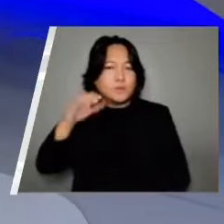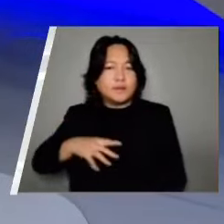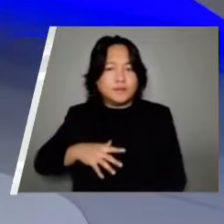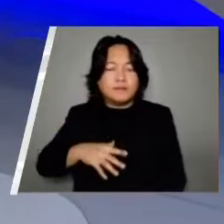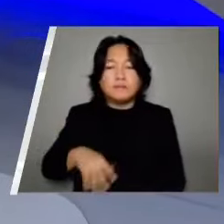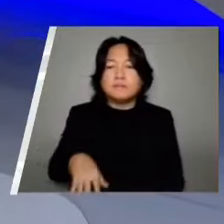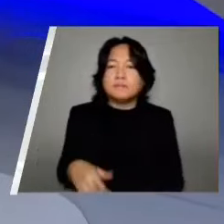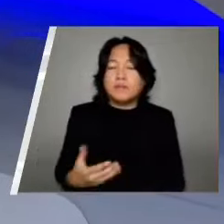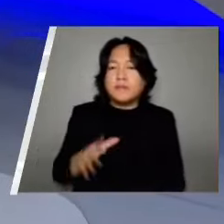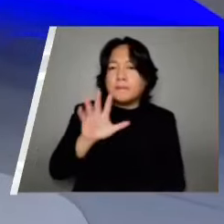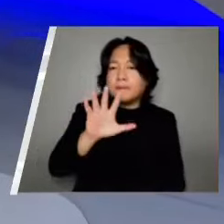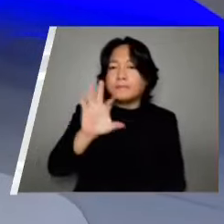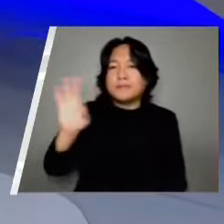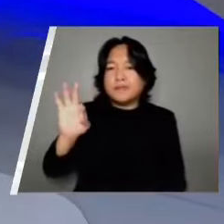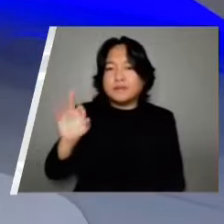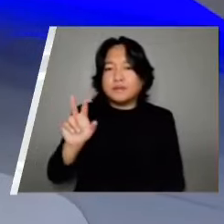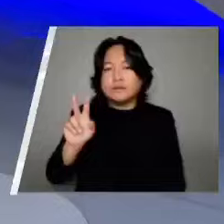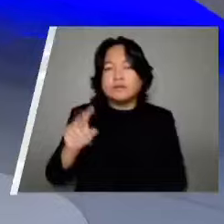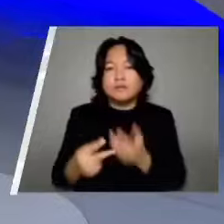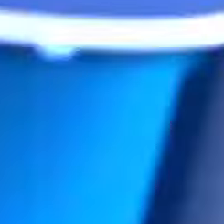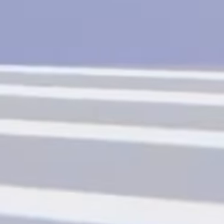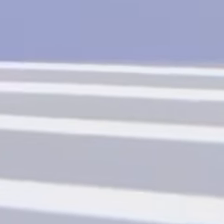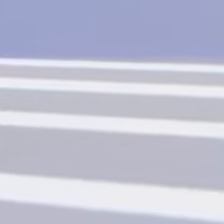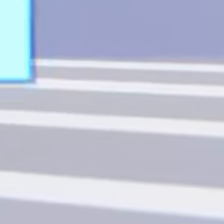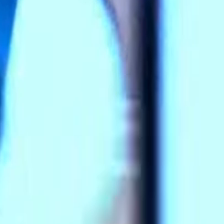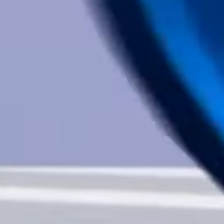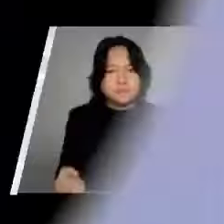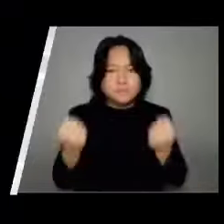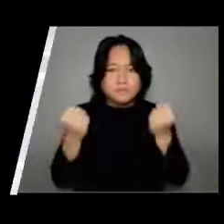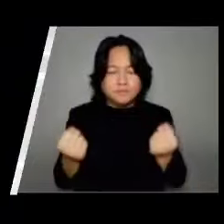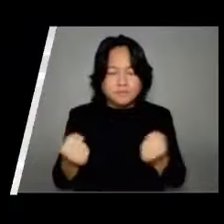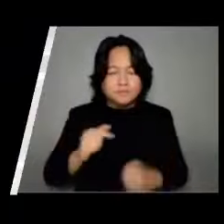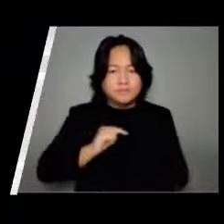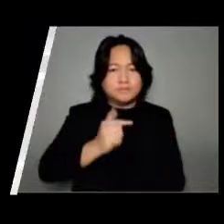event. Saksi, si JP Soriano.